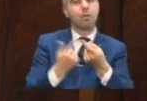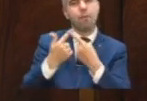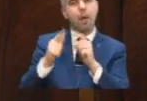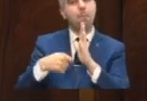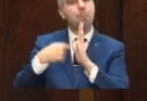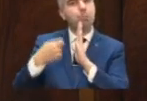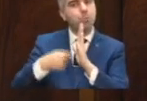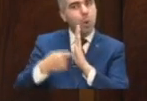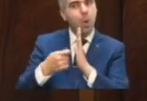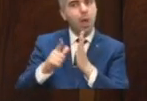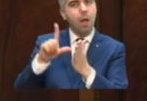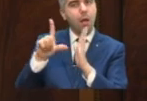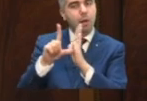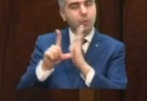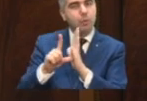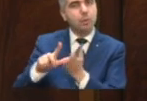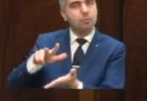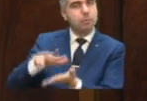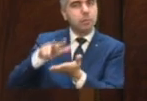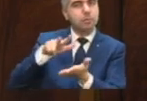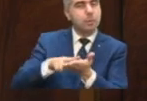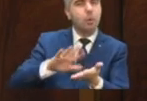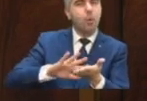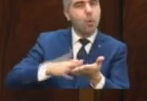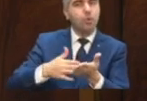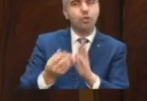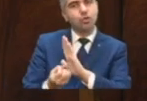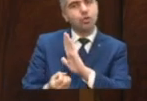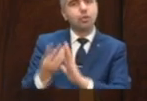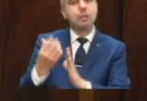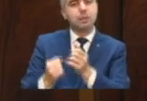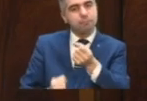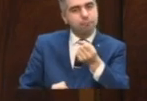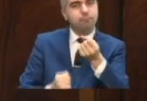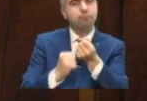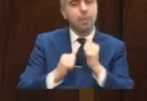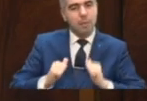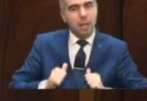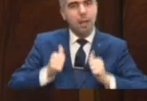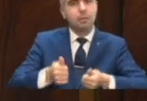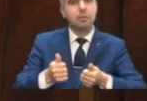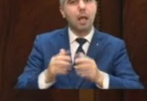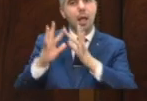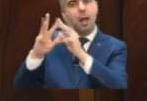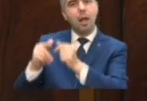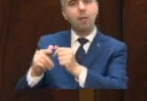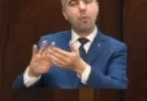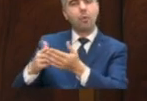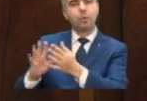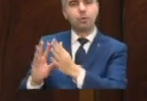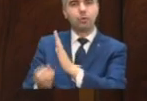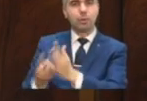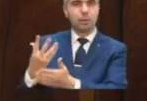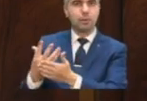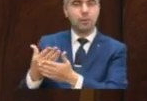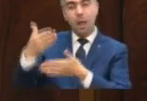قوانين عندكم اللي عطاونا هذا النفس الجديد اللي وصلنا به اليوم لهذ الارقام. ولكن هذ الارقام انا هذول